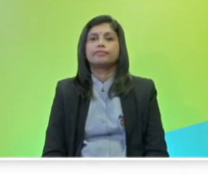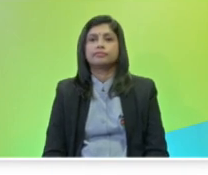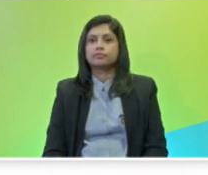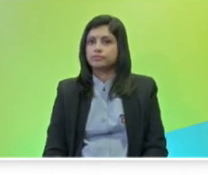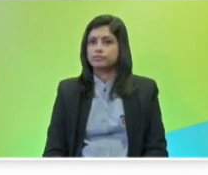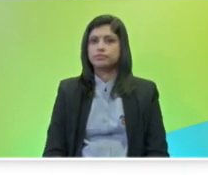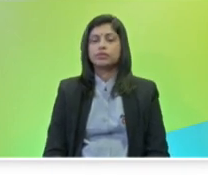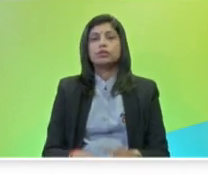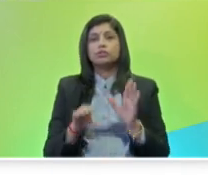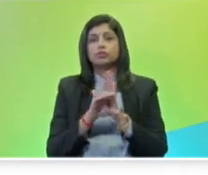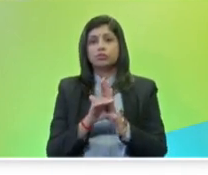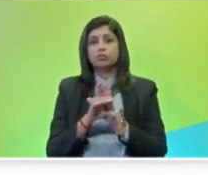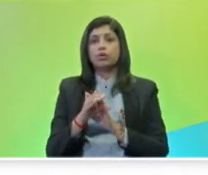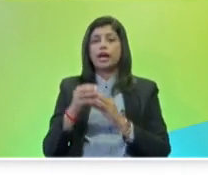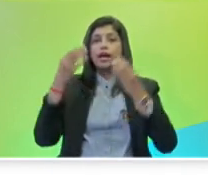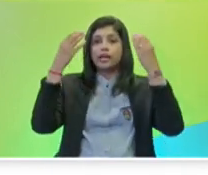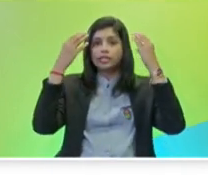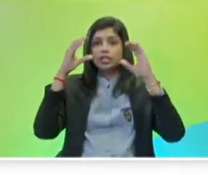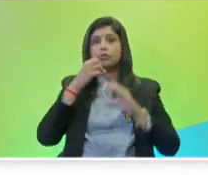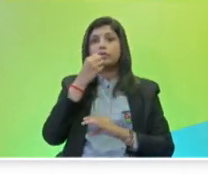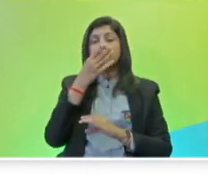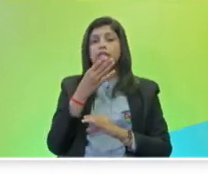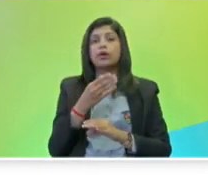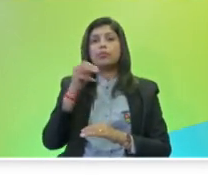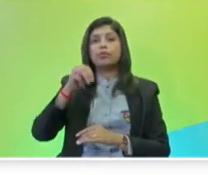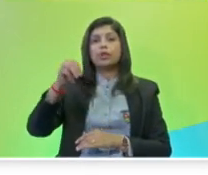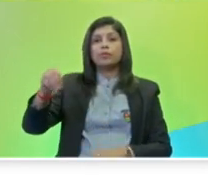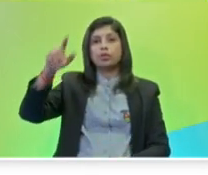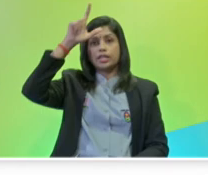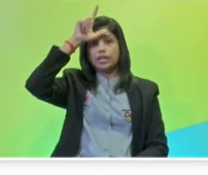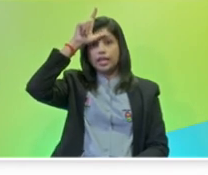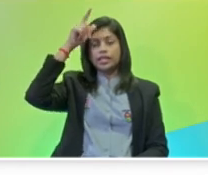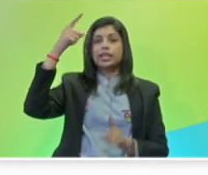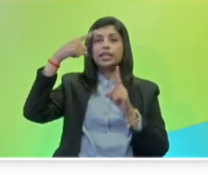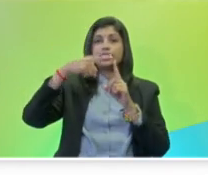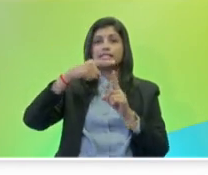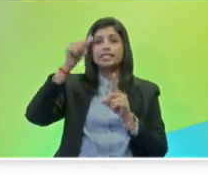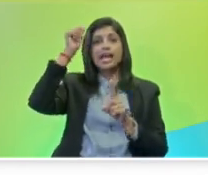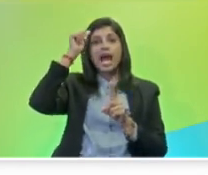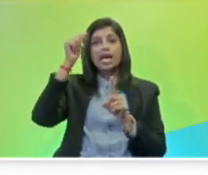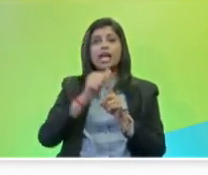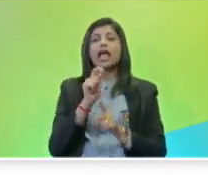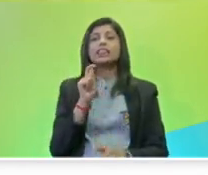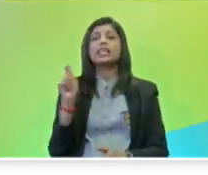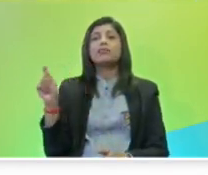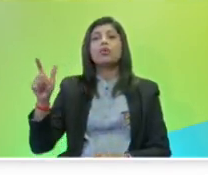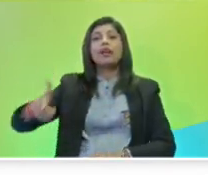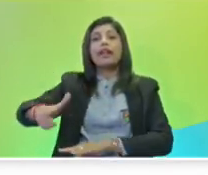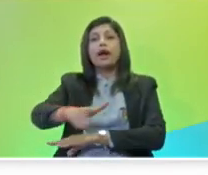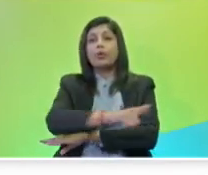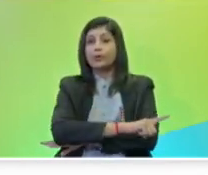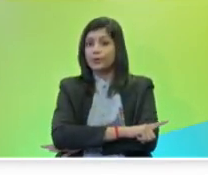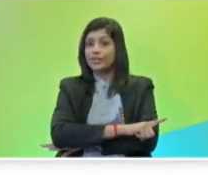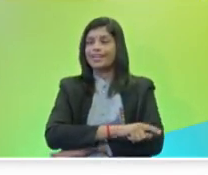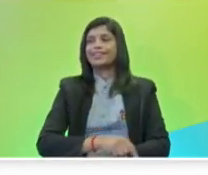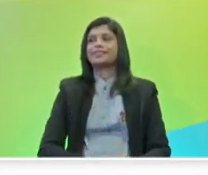timur laut timur laut itu adalah arah yang betul ini untuk yang pertama